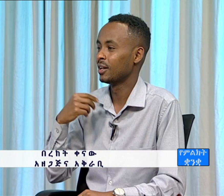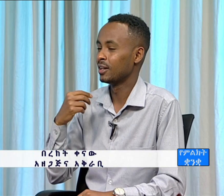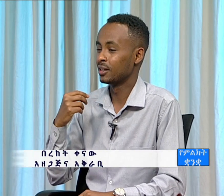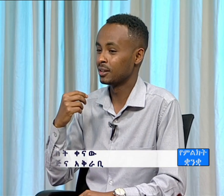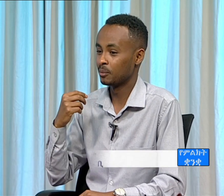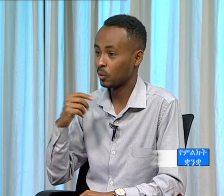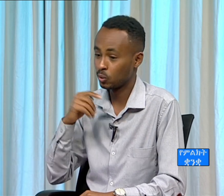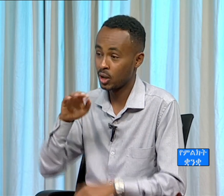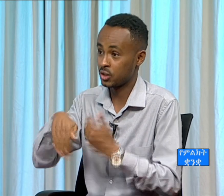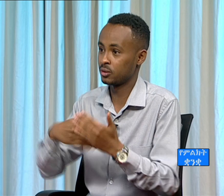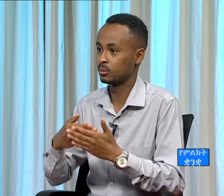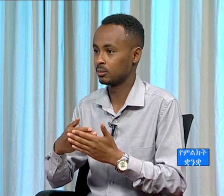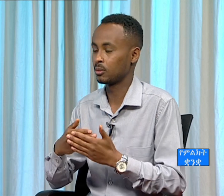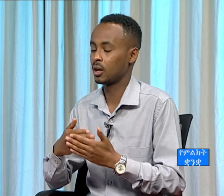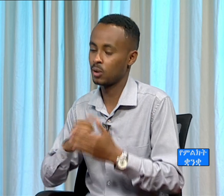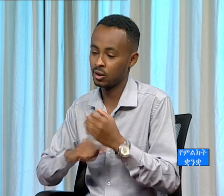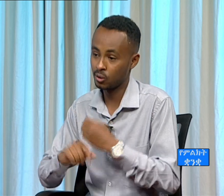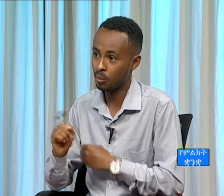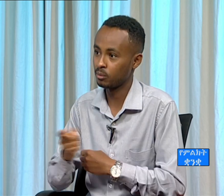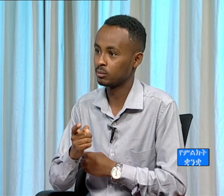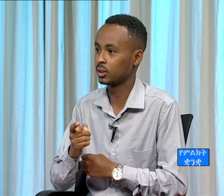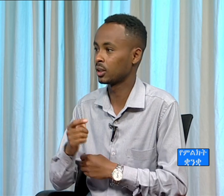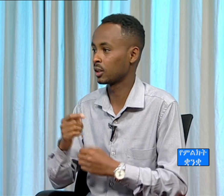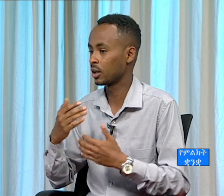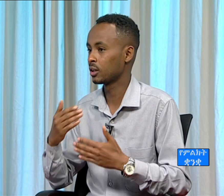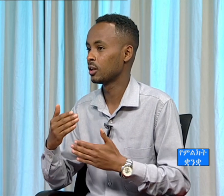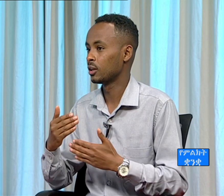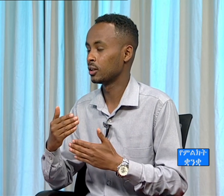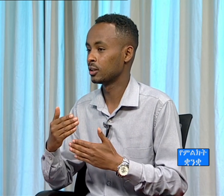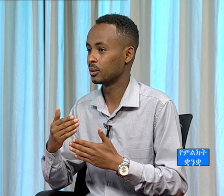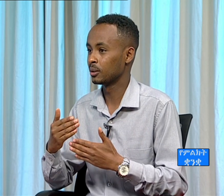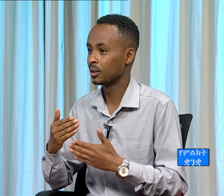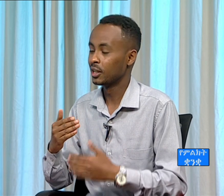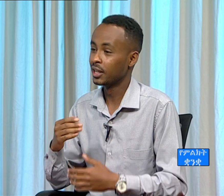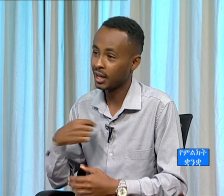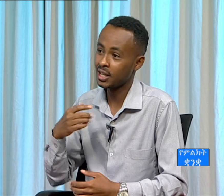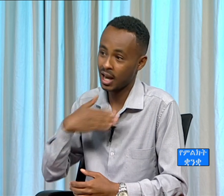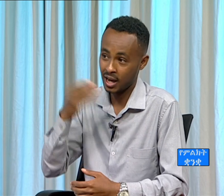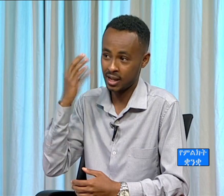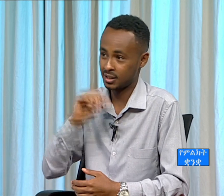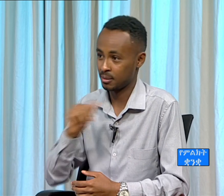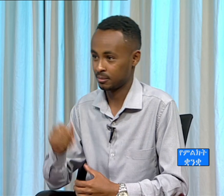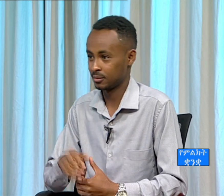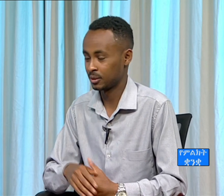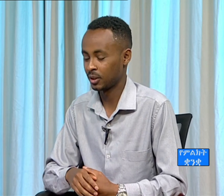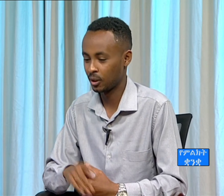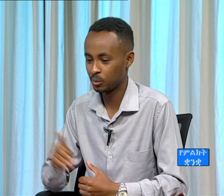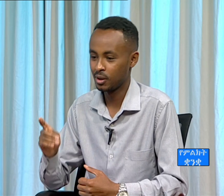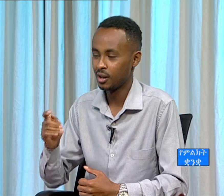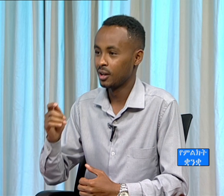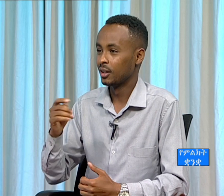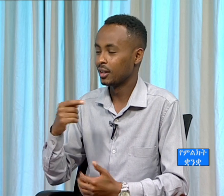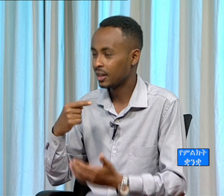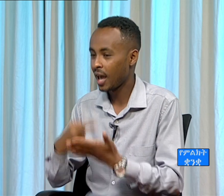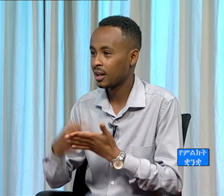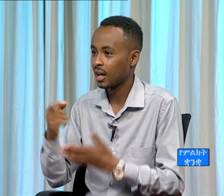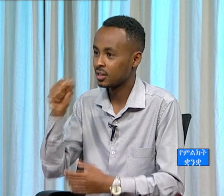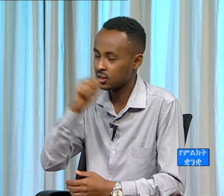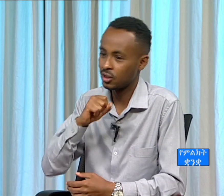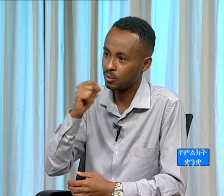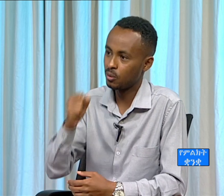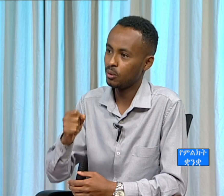አይነት በእውነት ሁላችንም አካል ጉዳተኛውም እርግጠኛ ነኝ እኔ ነኝ ያለን አይረሳም። ምክንያቱም